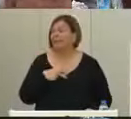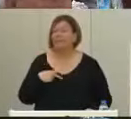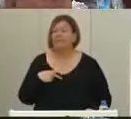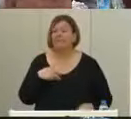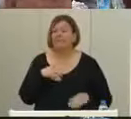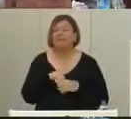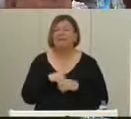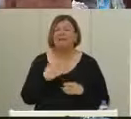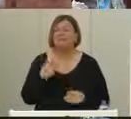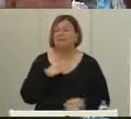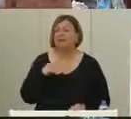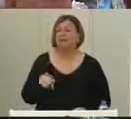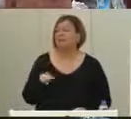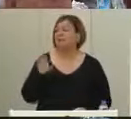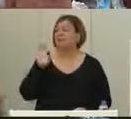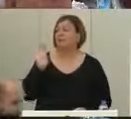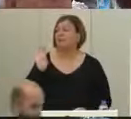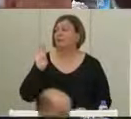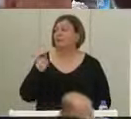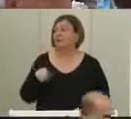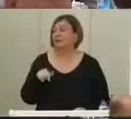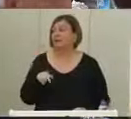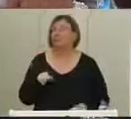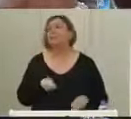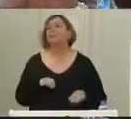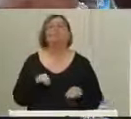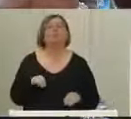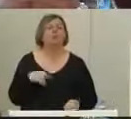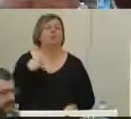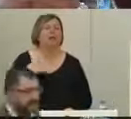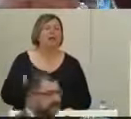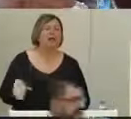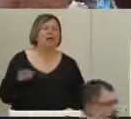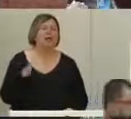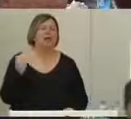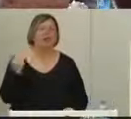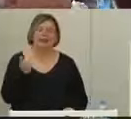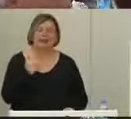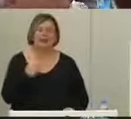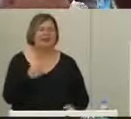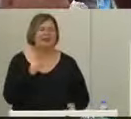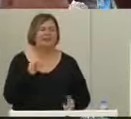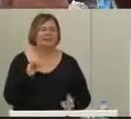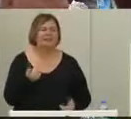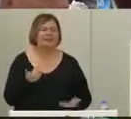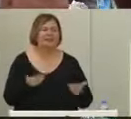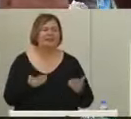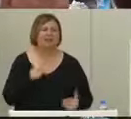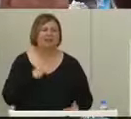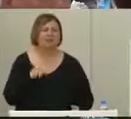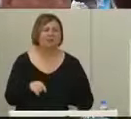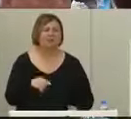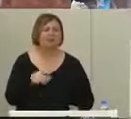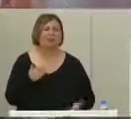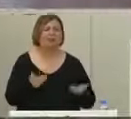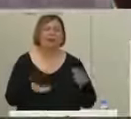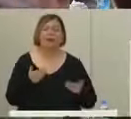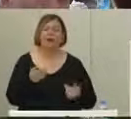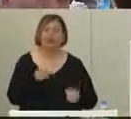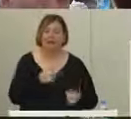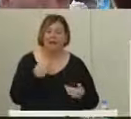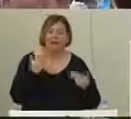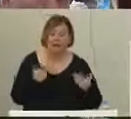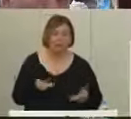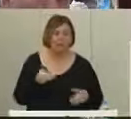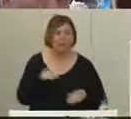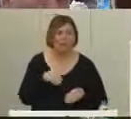var? Burası demokratik bir ortam, demokratik bir platform. Öyleyse her gelen önergenin bir değeri var. Dolayısıyla bu önergeyi de kabul